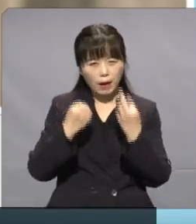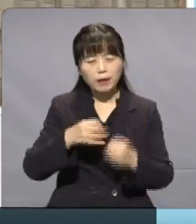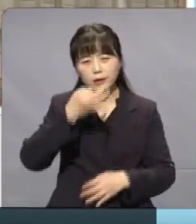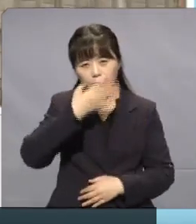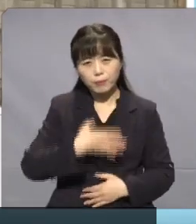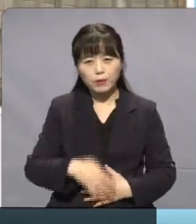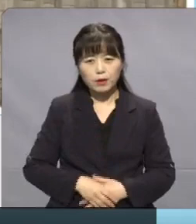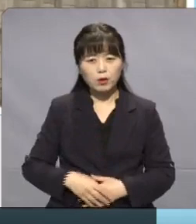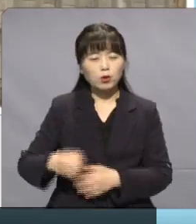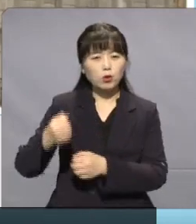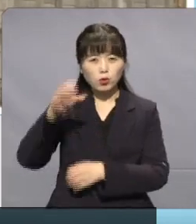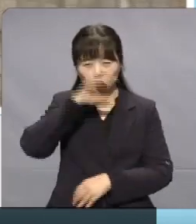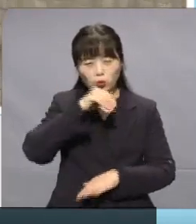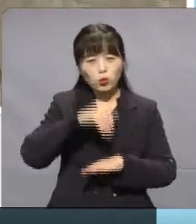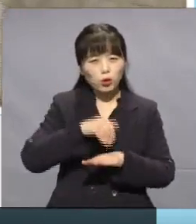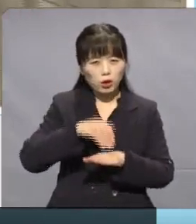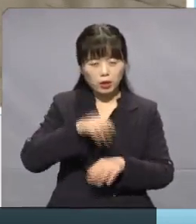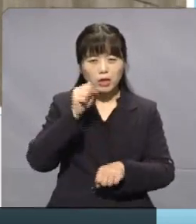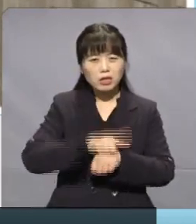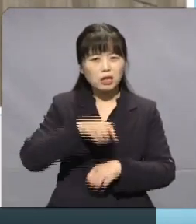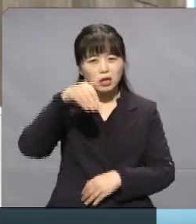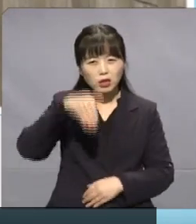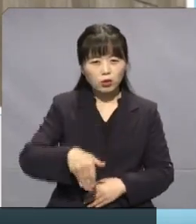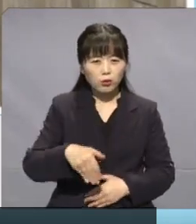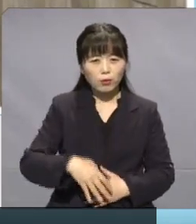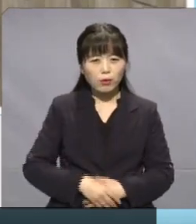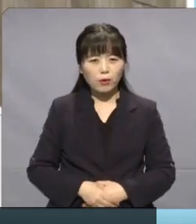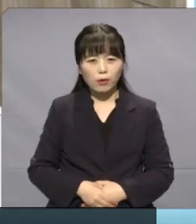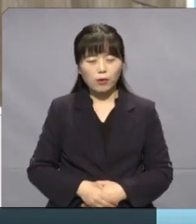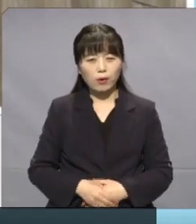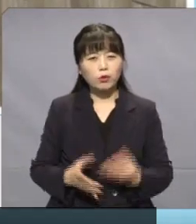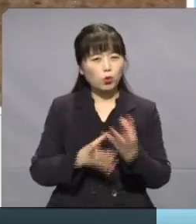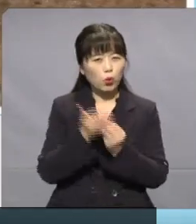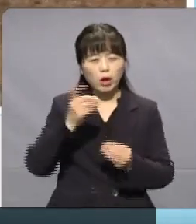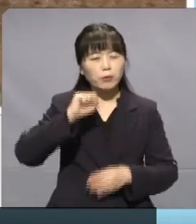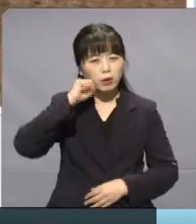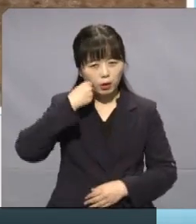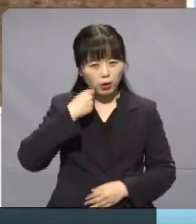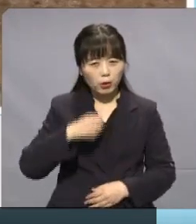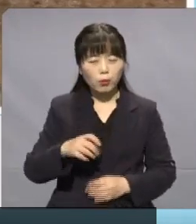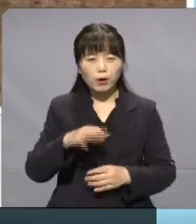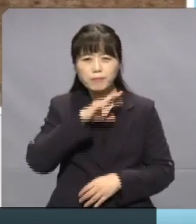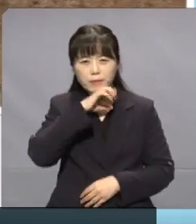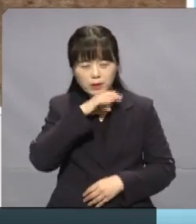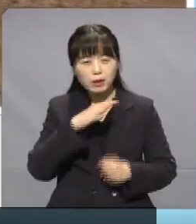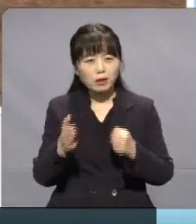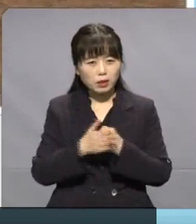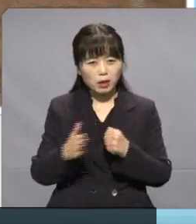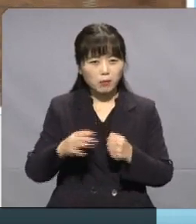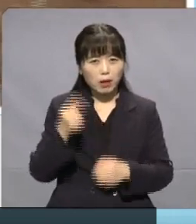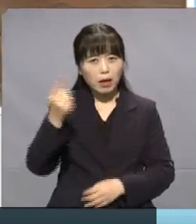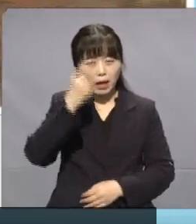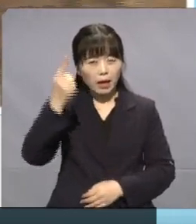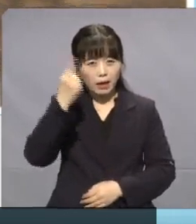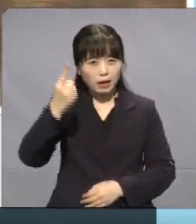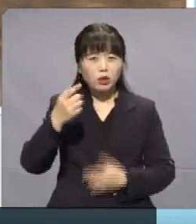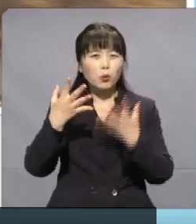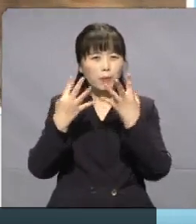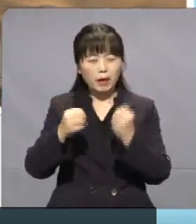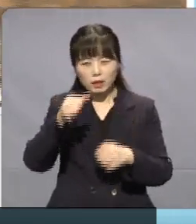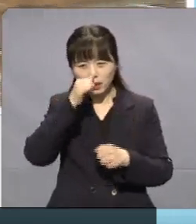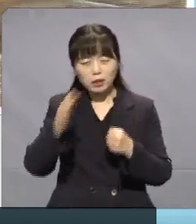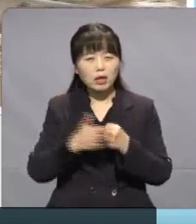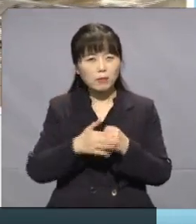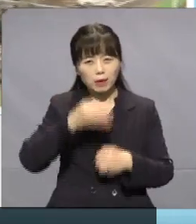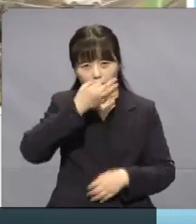군부대 이제 훈련의 질 저하 그리고 총합원 쏘기가 쉽지 않거든요. 그렇죠. 민원 때문에. 그리고 헬기 같은 것도 왔다 갔다 하기가 쉽지 않고요.